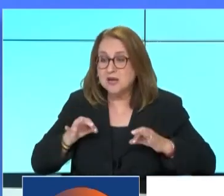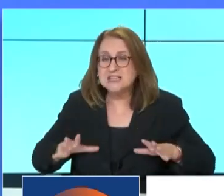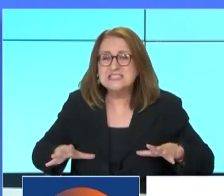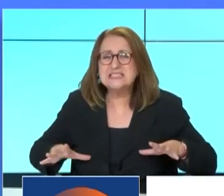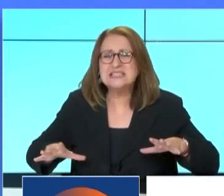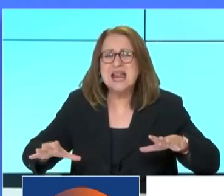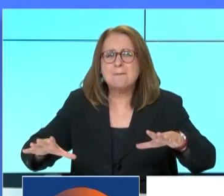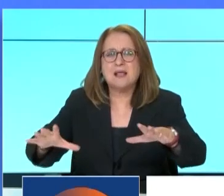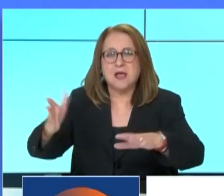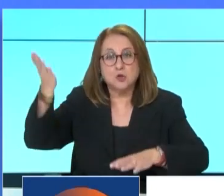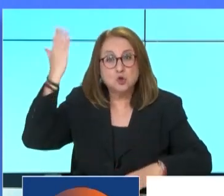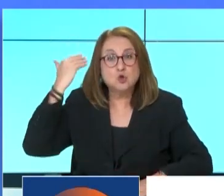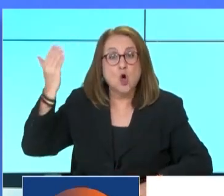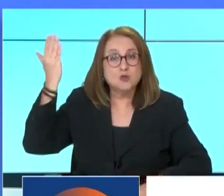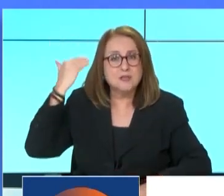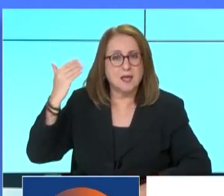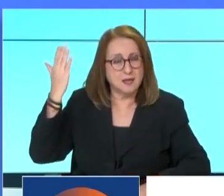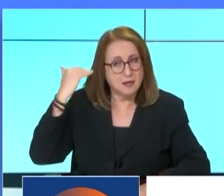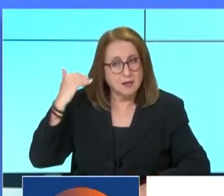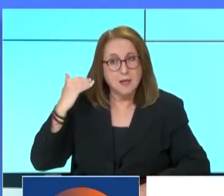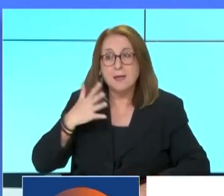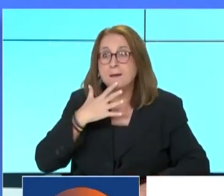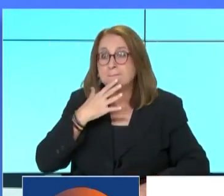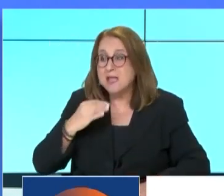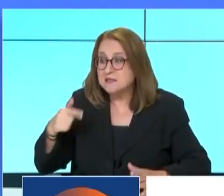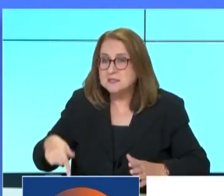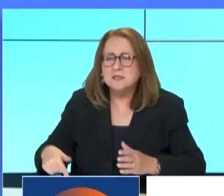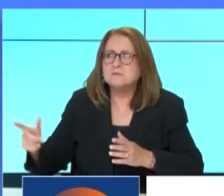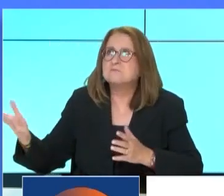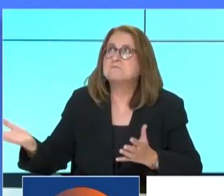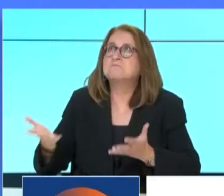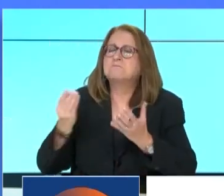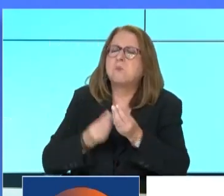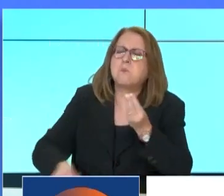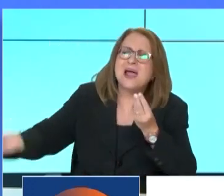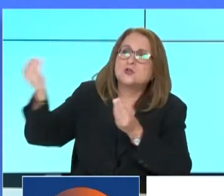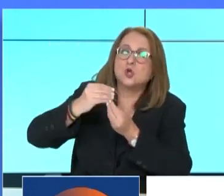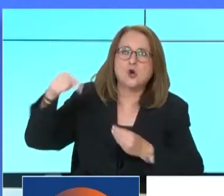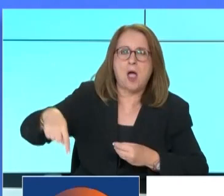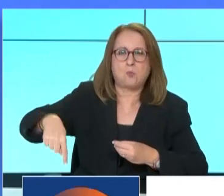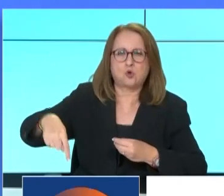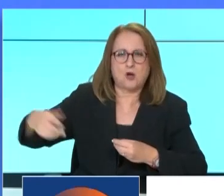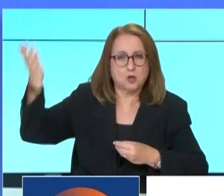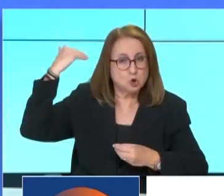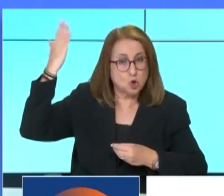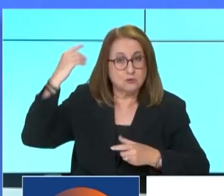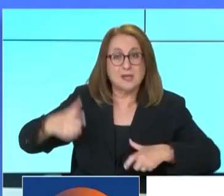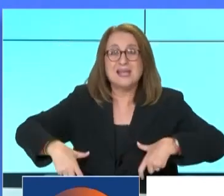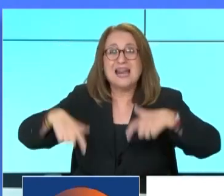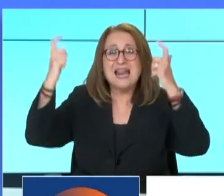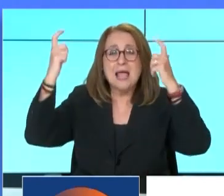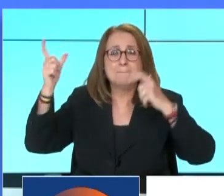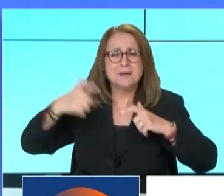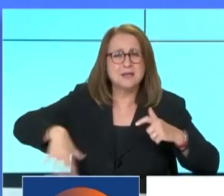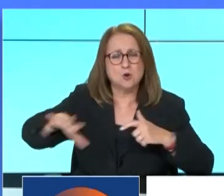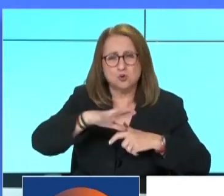των τελευταίων ημερών. Τώρα όμως δυστυχώς αυτά τα mega fires είναι πιο συνηθισμένα. Και μετά από ένα καύσωνα είναι πολύ